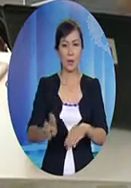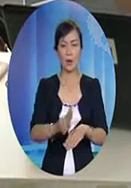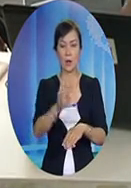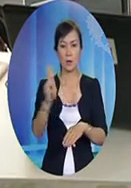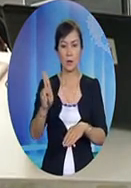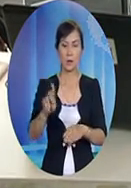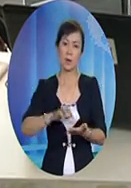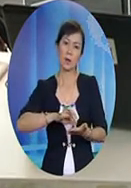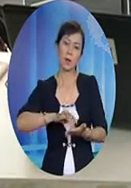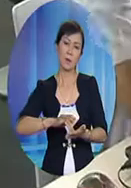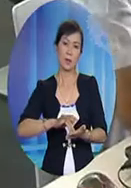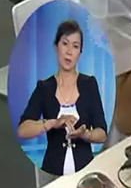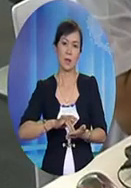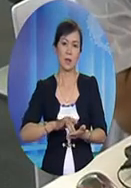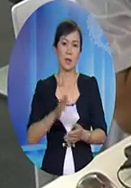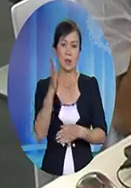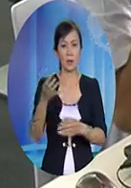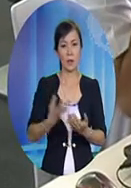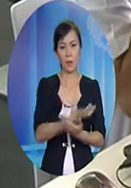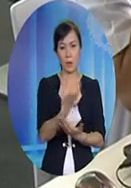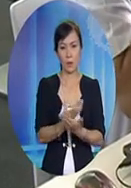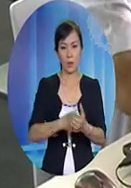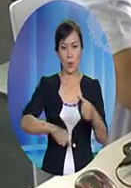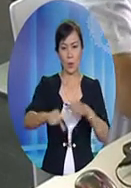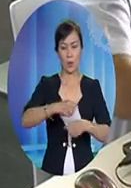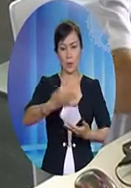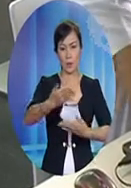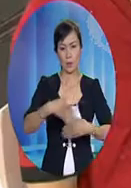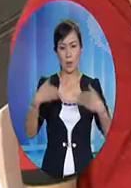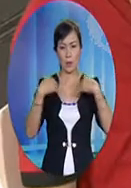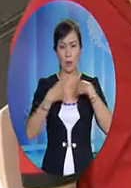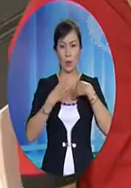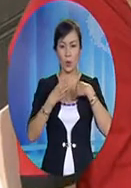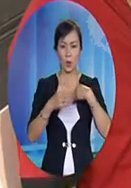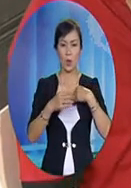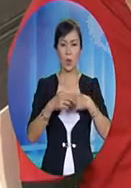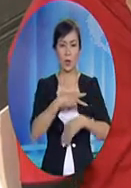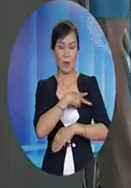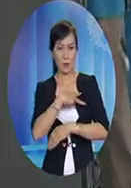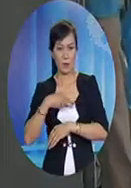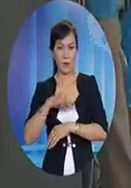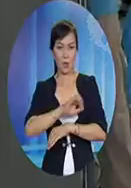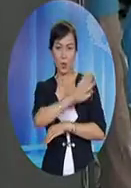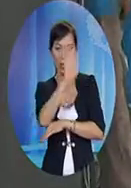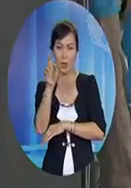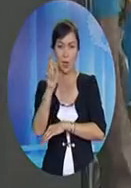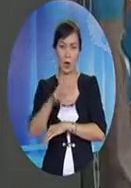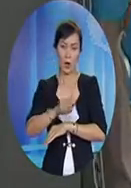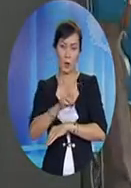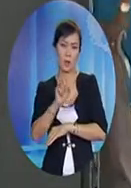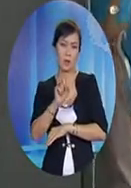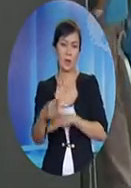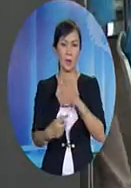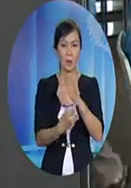tiến, thiết thực theo tôn chỉ hướng tới cộng đồng. Hoạt động lần này đã nhận được sự hưởng ứng nhiệt tình của đông đảo nhân viên. Chỉ trong buổi sáng đã có gần 100 đơn vị